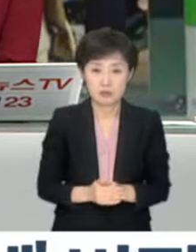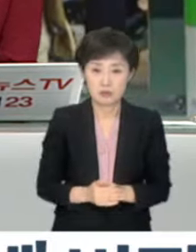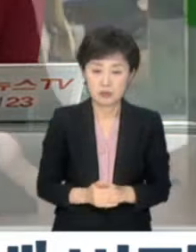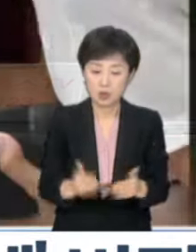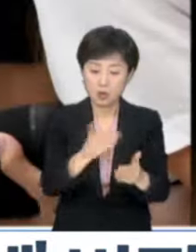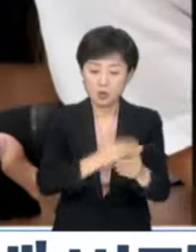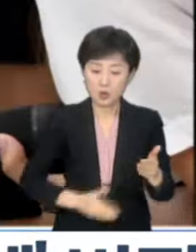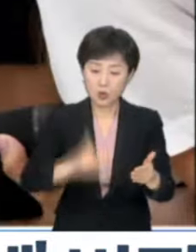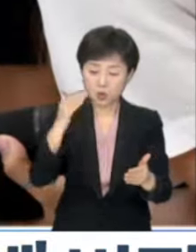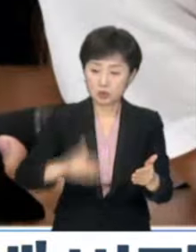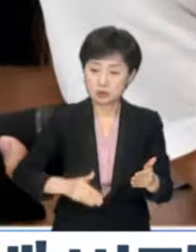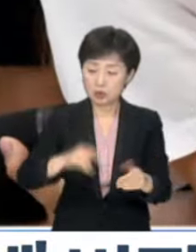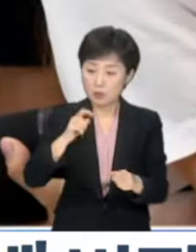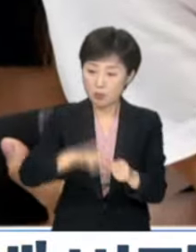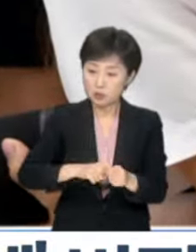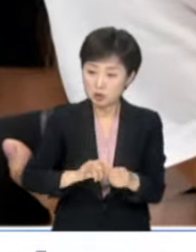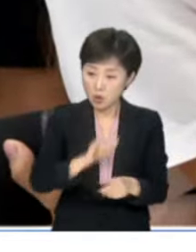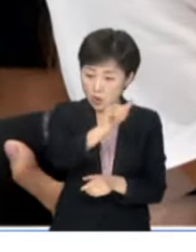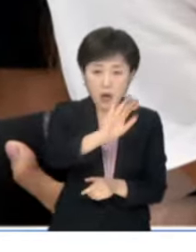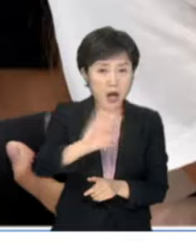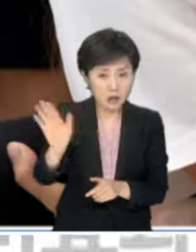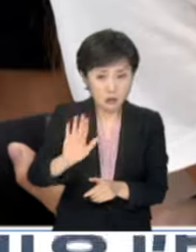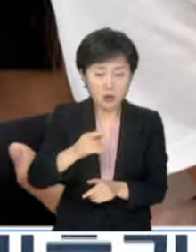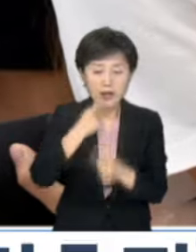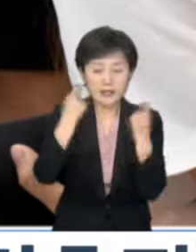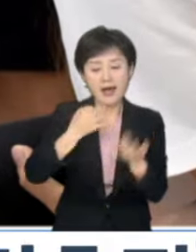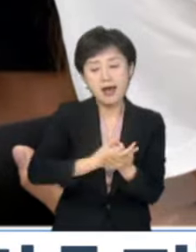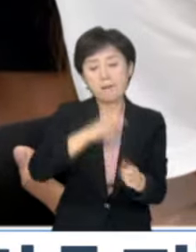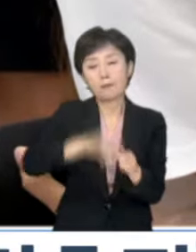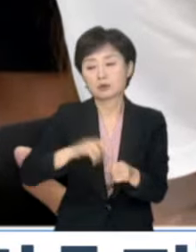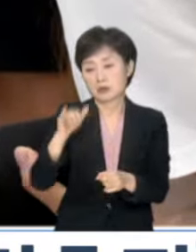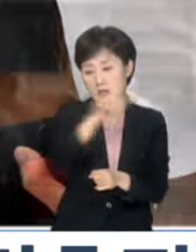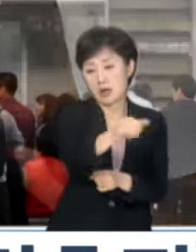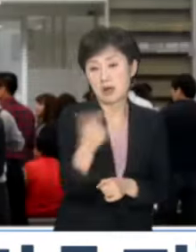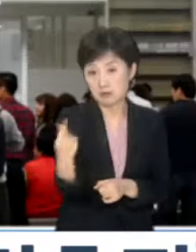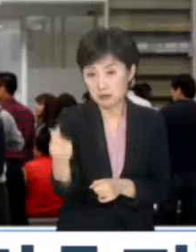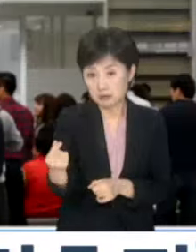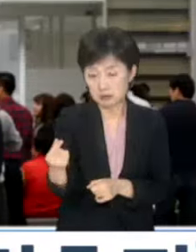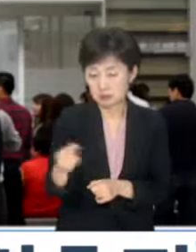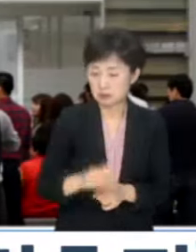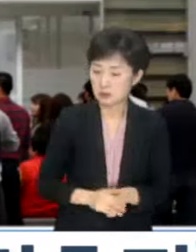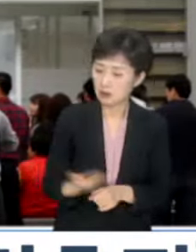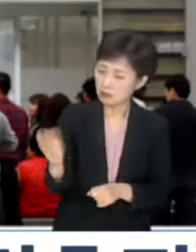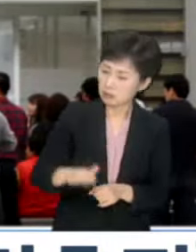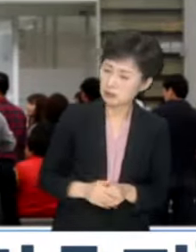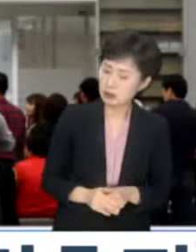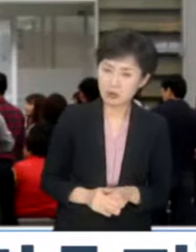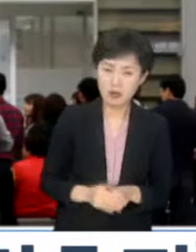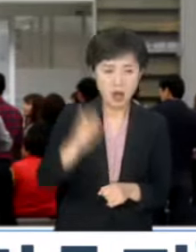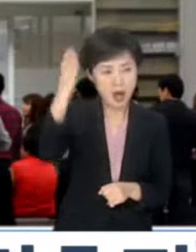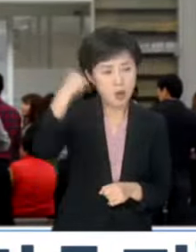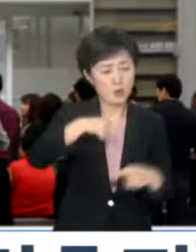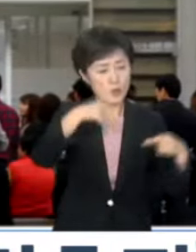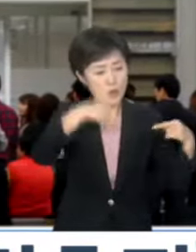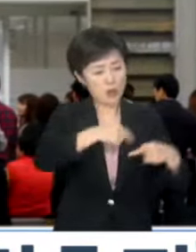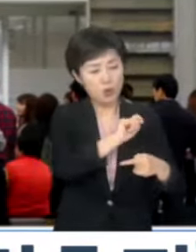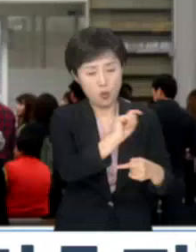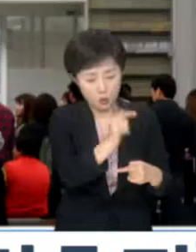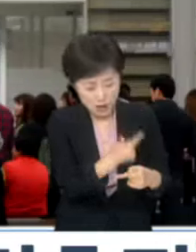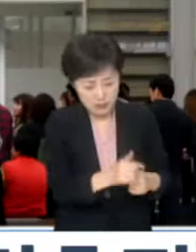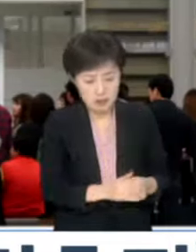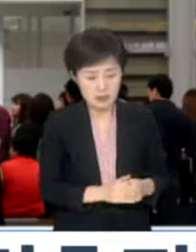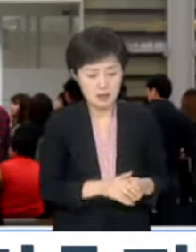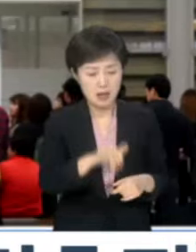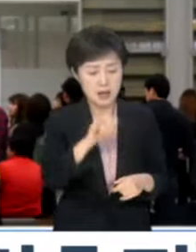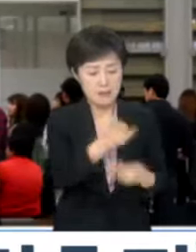공무상 목적이 아니라 사인의 이익을 위해서 그렇죠. 출입국을 네. 하는 것인데 거기에 이런 어떤 외교관들이나 이런 뭐 비행기 기장